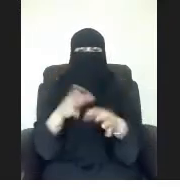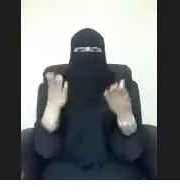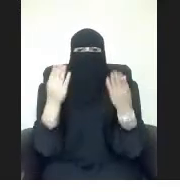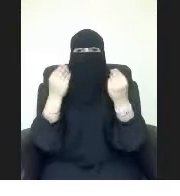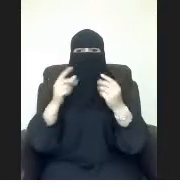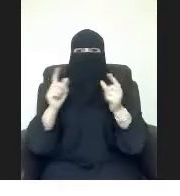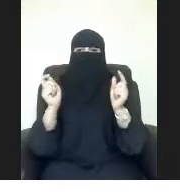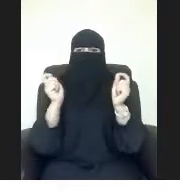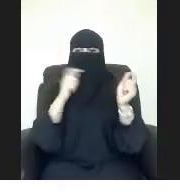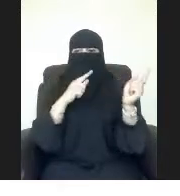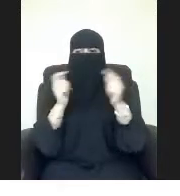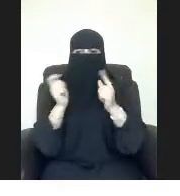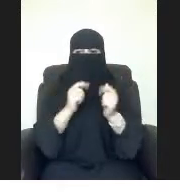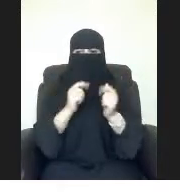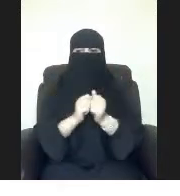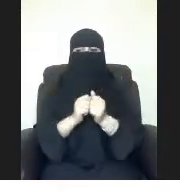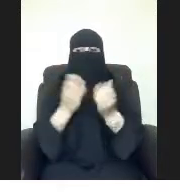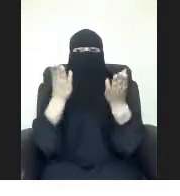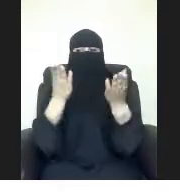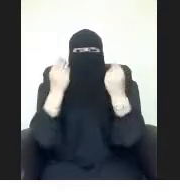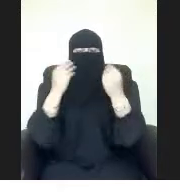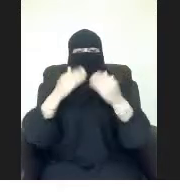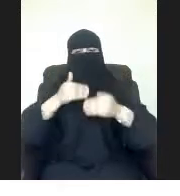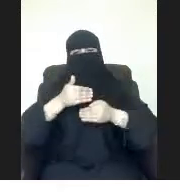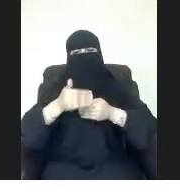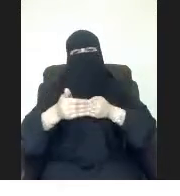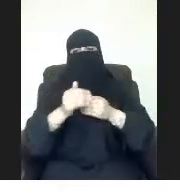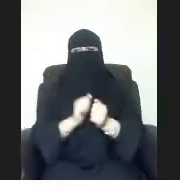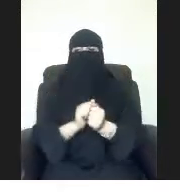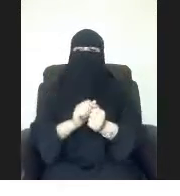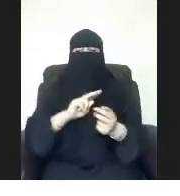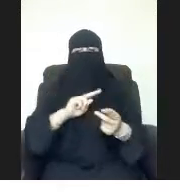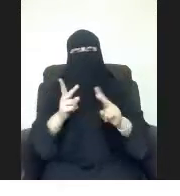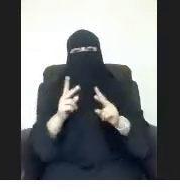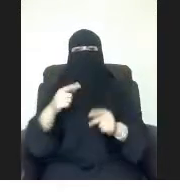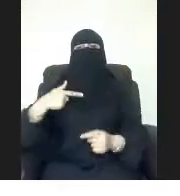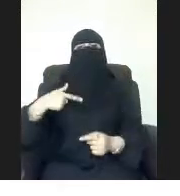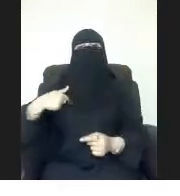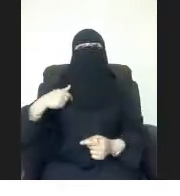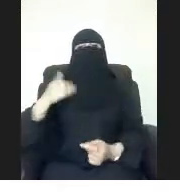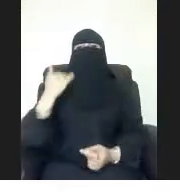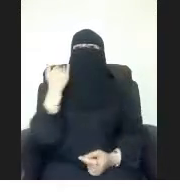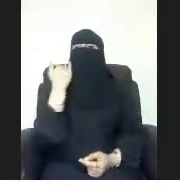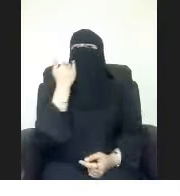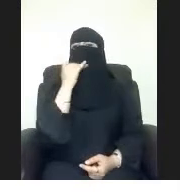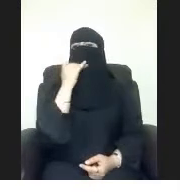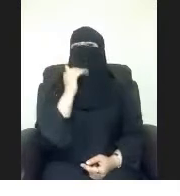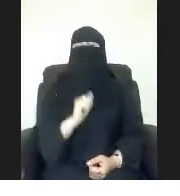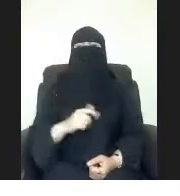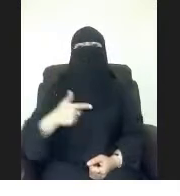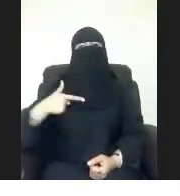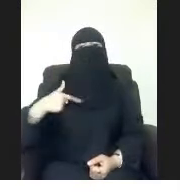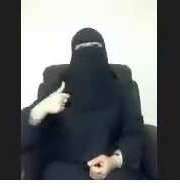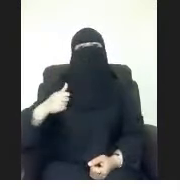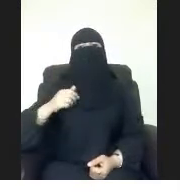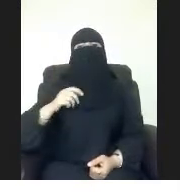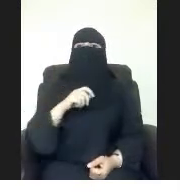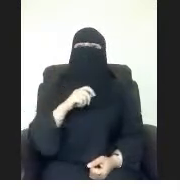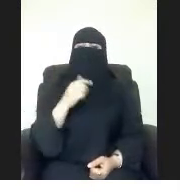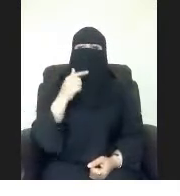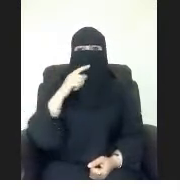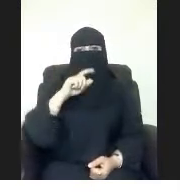المصطلحات العربية للمصطلحات الإنجليزية أحيانا نختلف يعني بشأنها، هل نقول تعلم إلكتروني أو تعليم